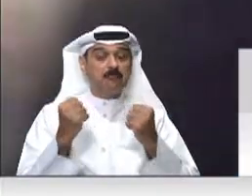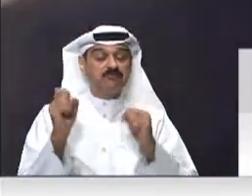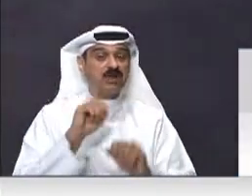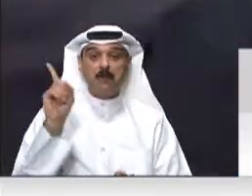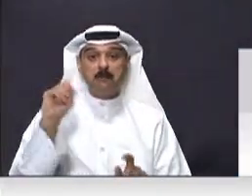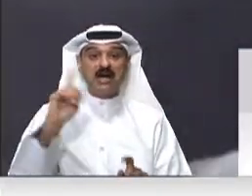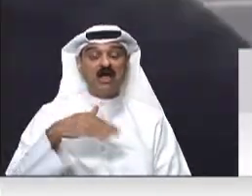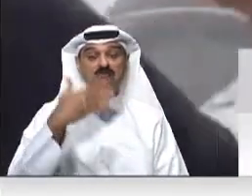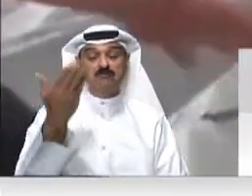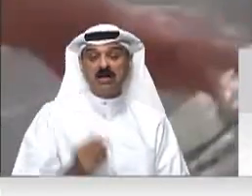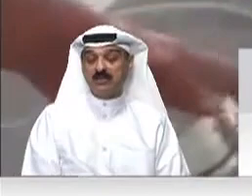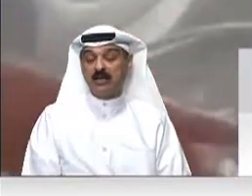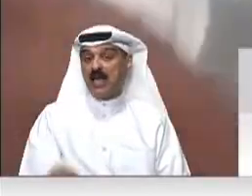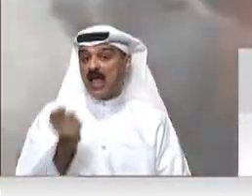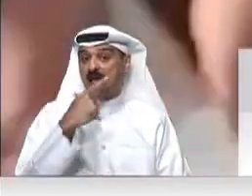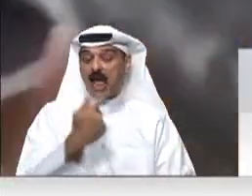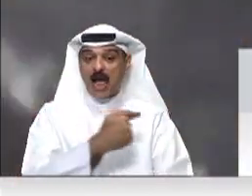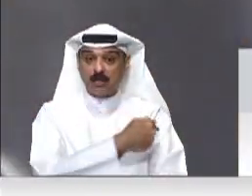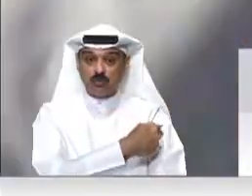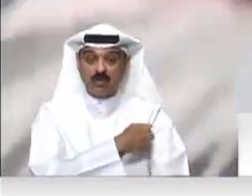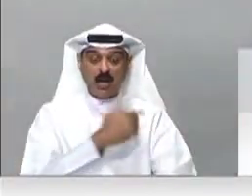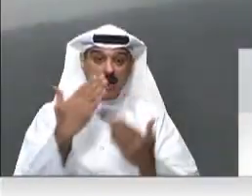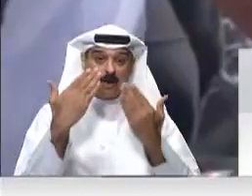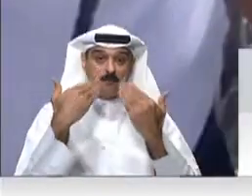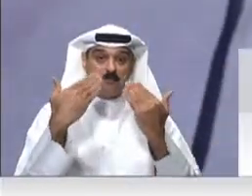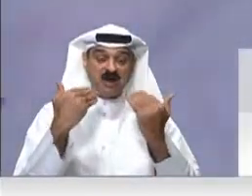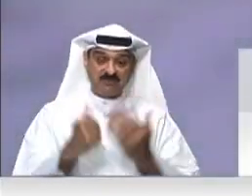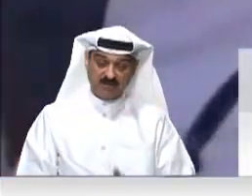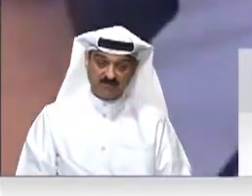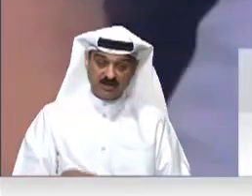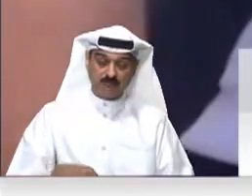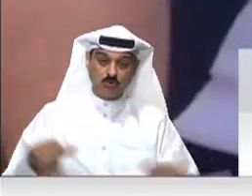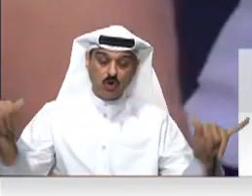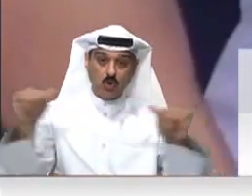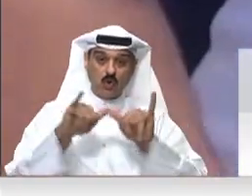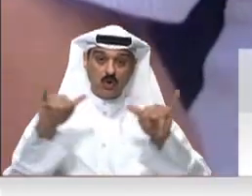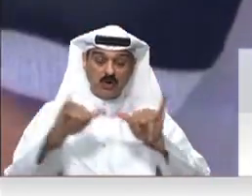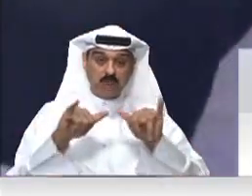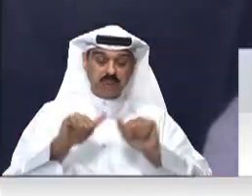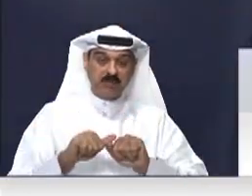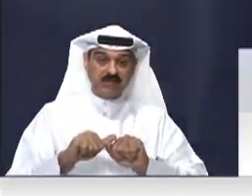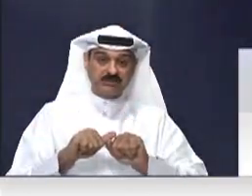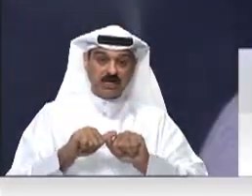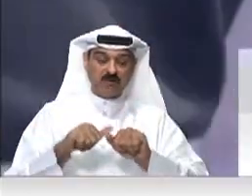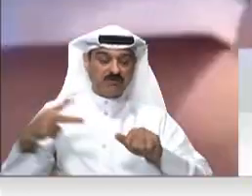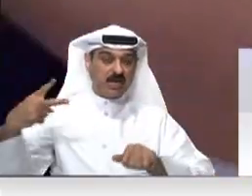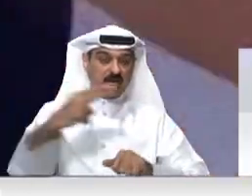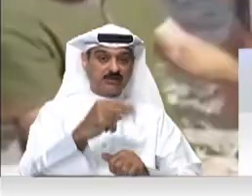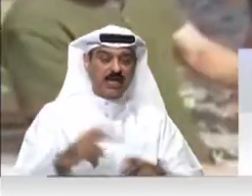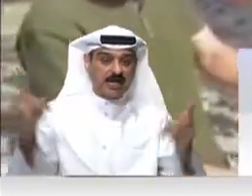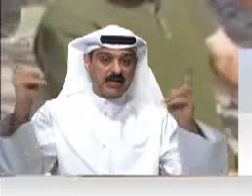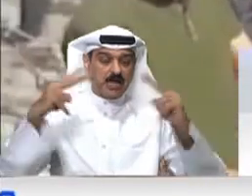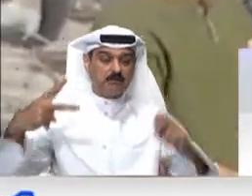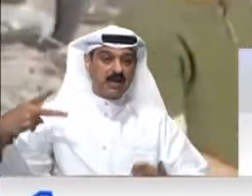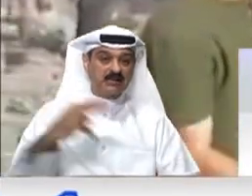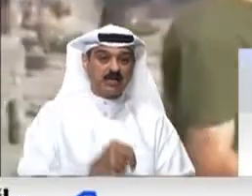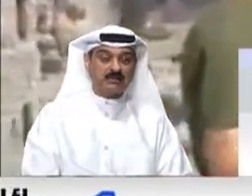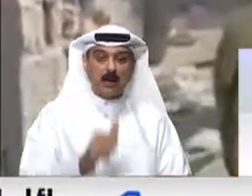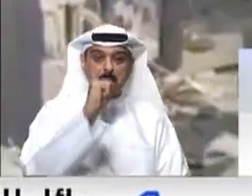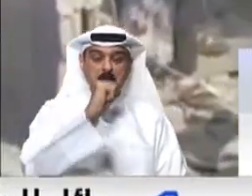المستلزمات الطبية وكذلك الأغذية وقطع شبكات المياه وأيضا الكهرباء ومنع